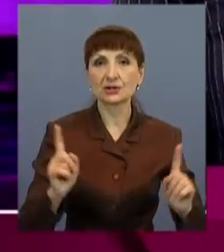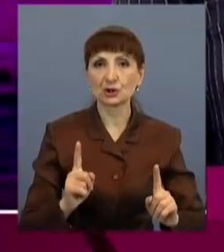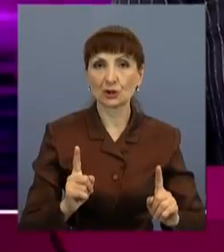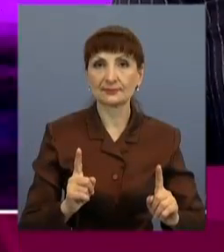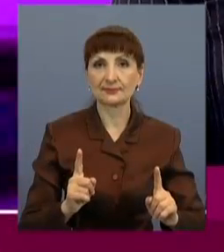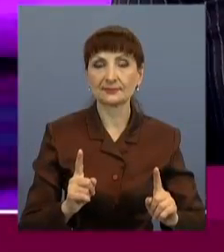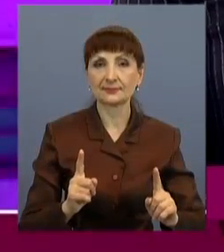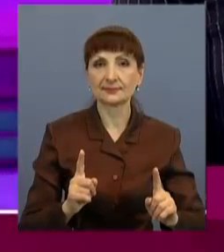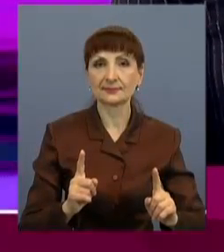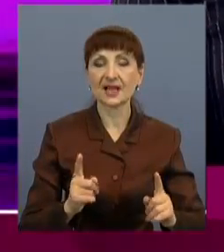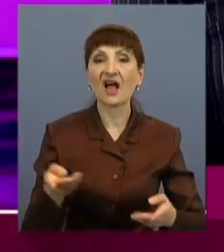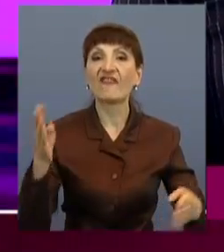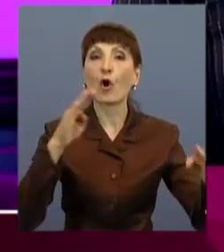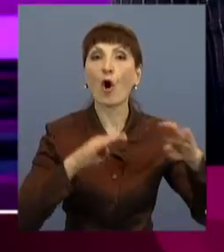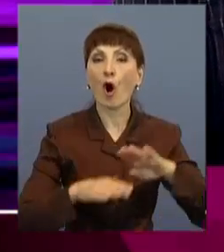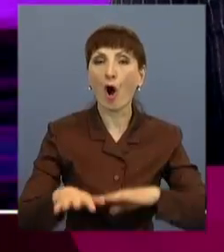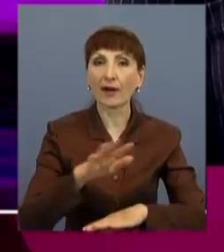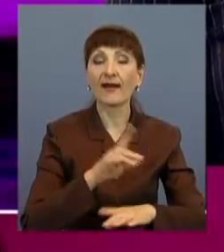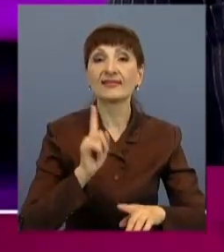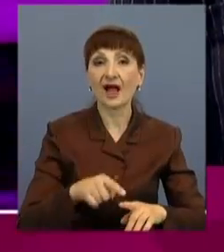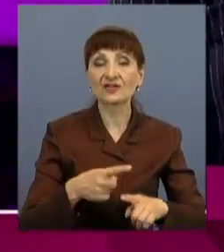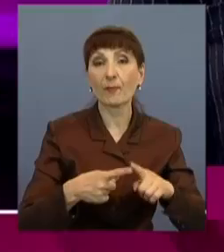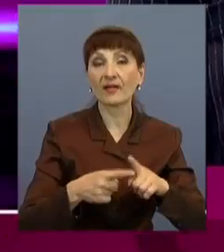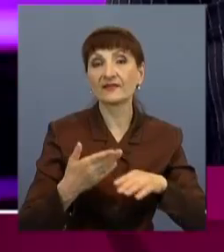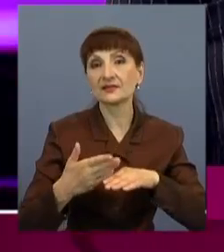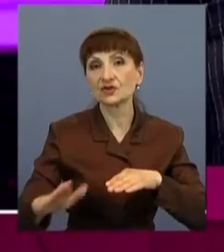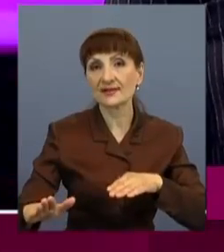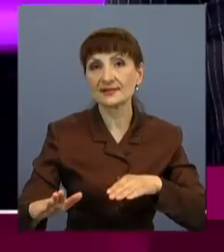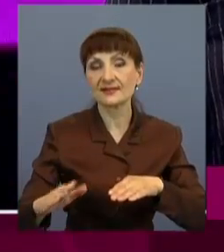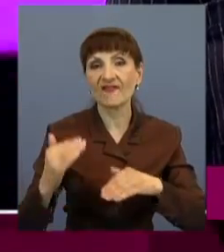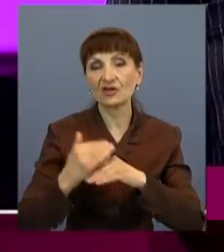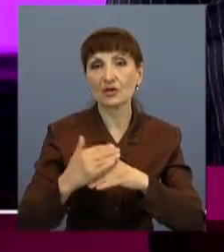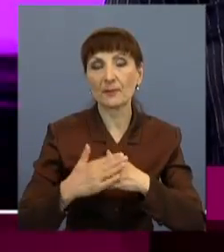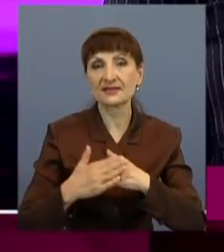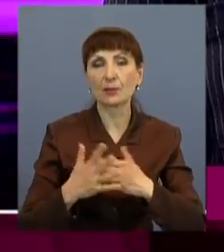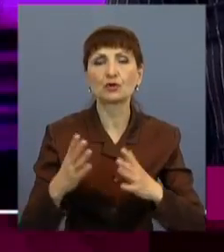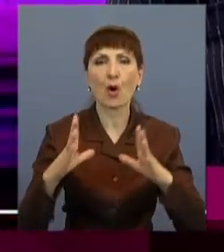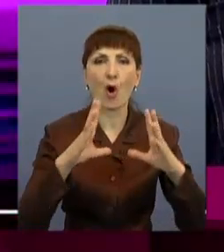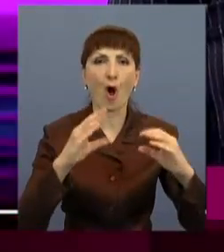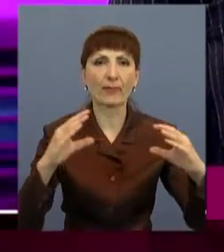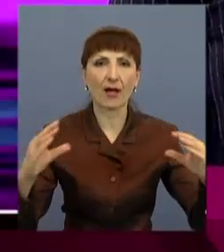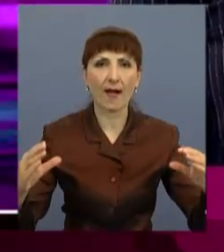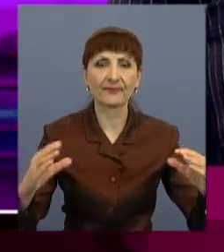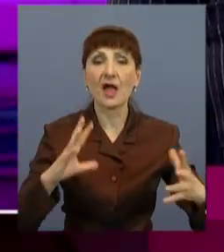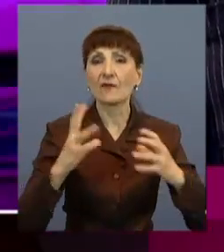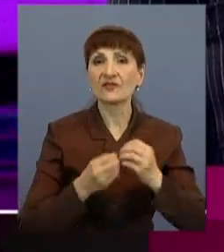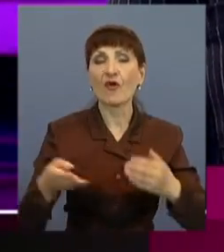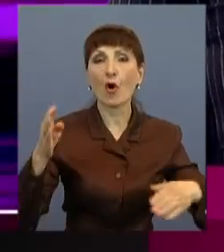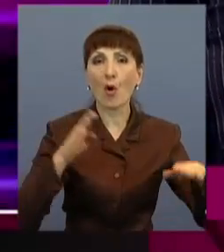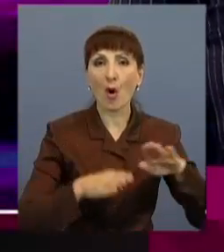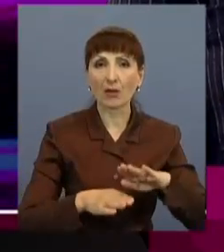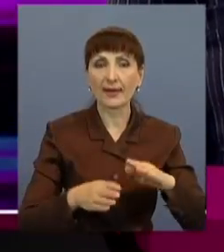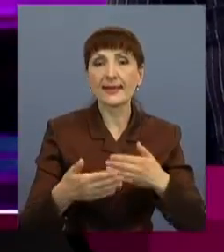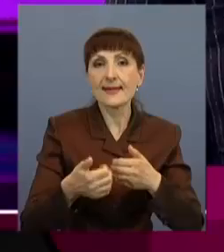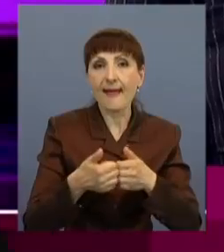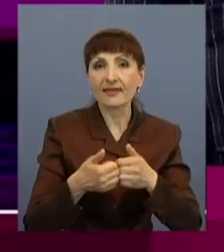Следует нам предупредить, что в горных районах также во второй половине дня ожидается усиление облачных массивов. Вследствие этого в горных районах и в